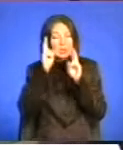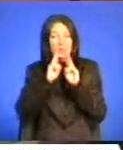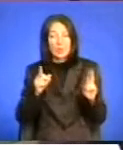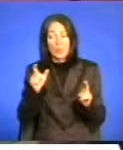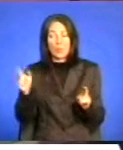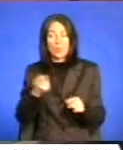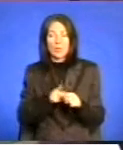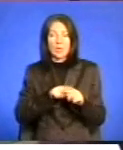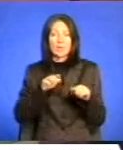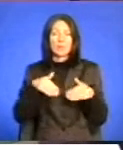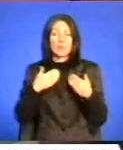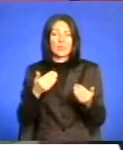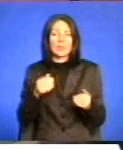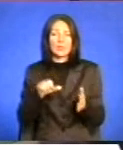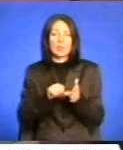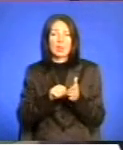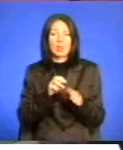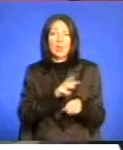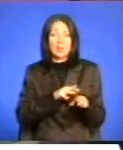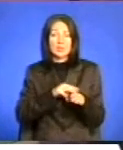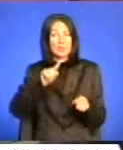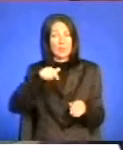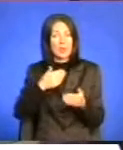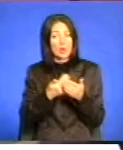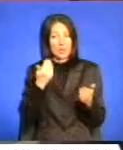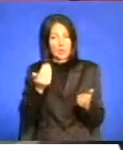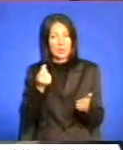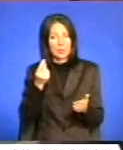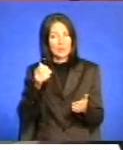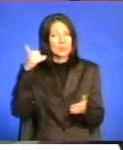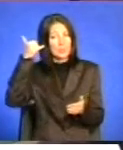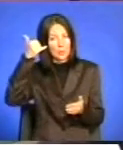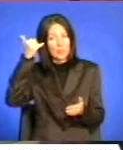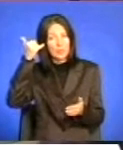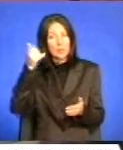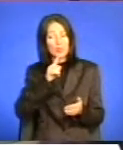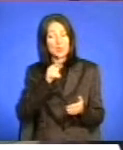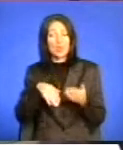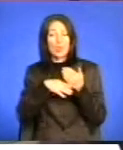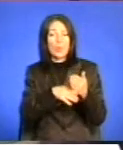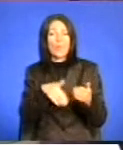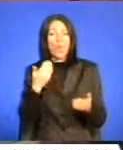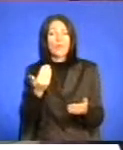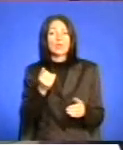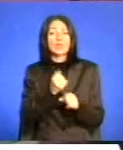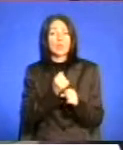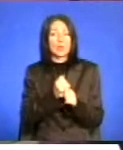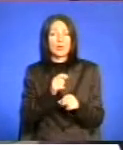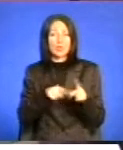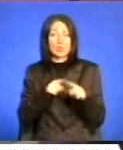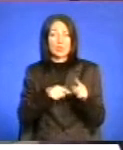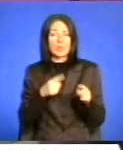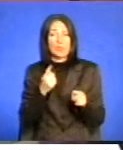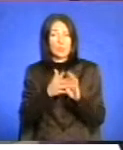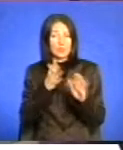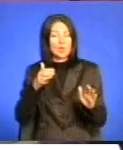представляються працівниками міліції і вимагають від вас грошові кошти в телефонному режимі за допомогу вашим родичам. В першу чергу зателефонуйте до